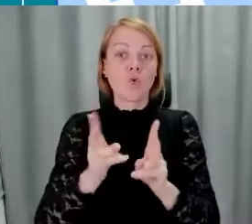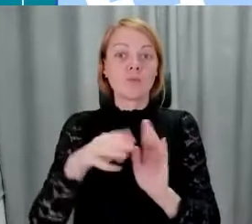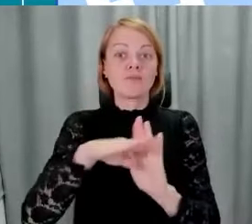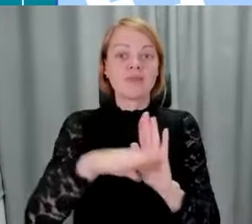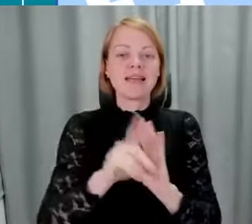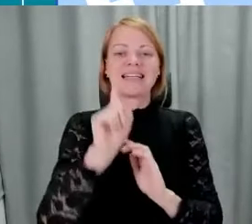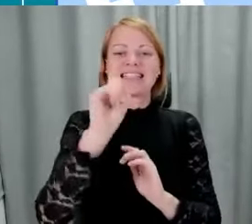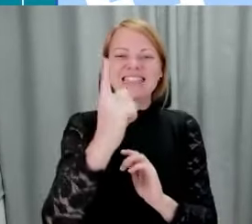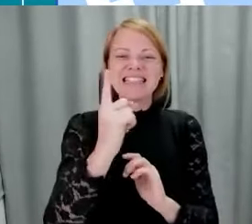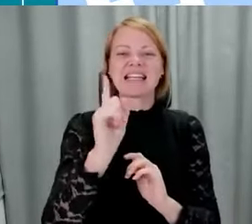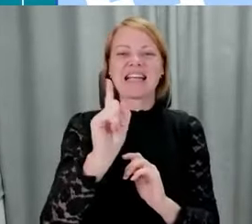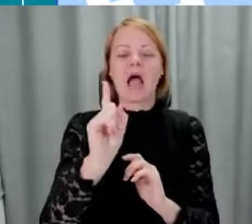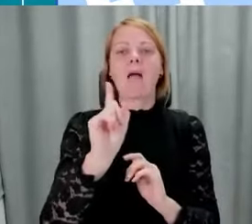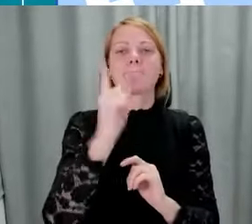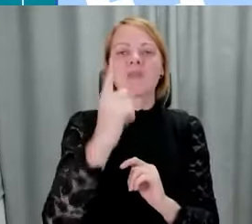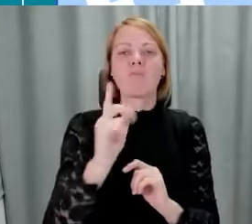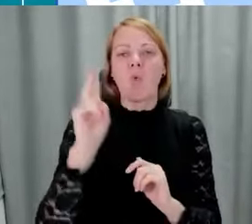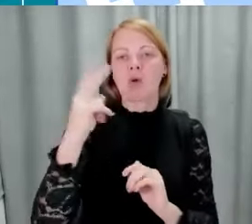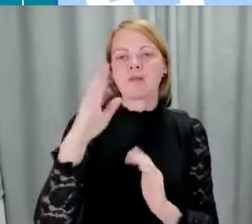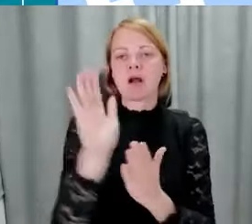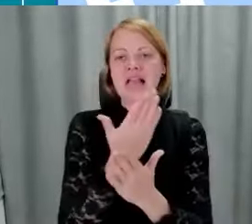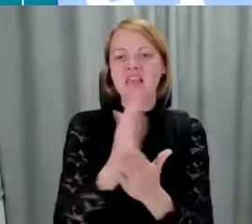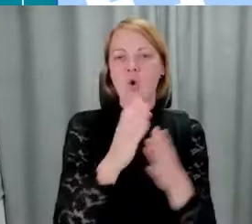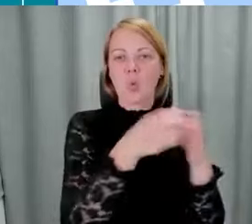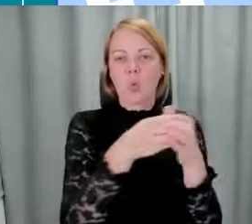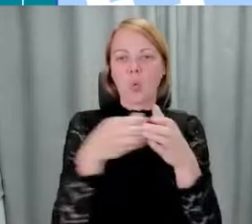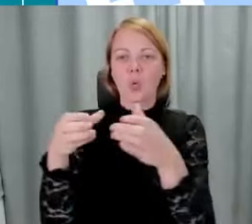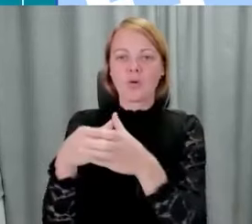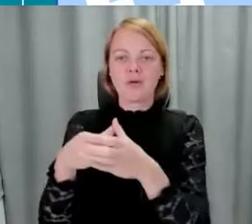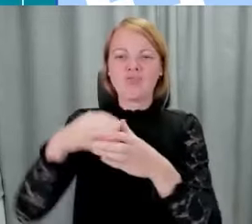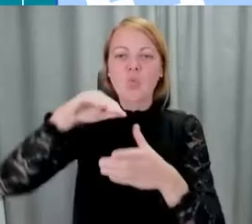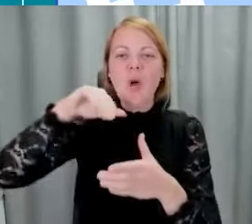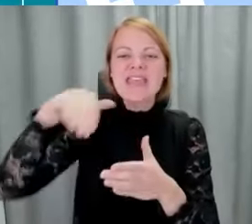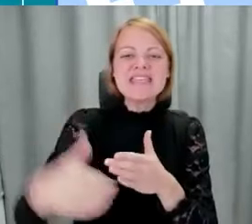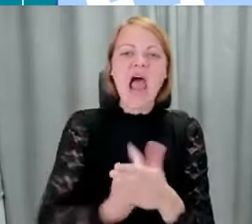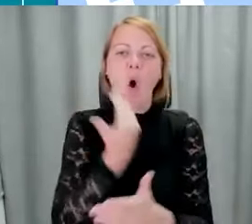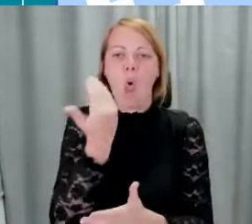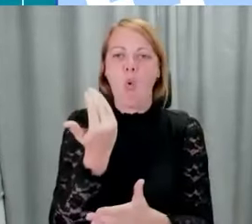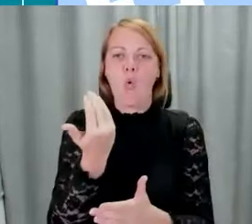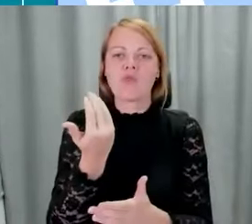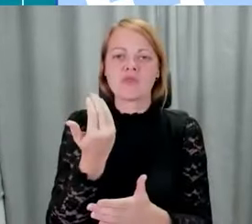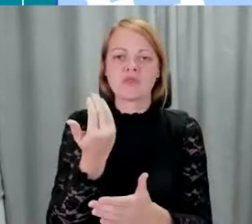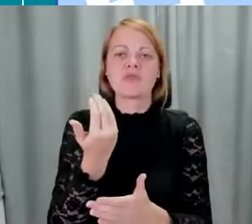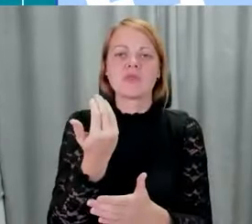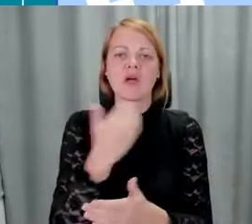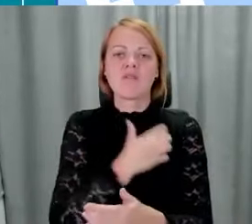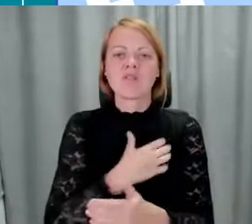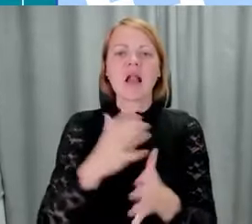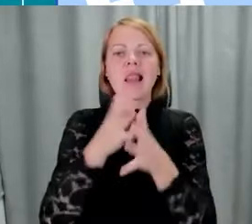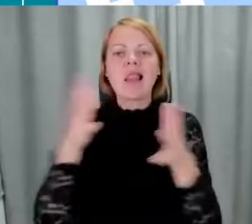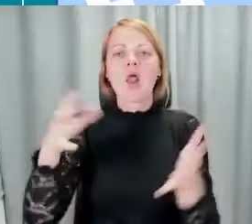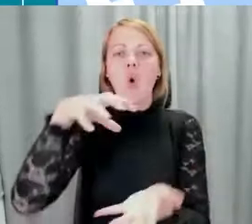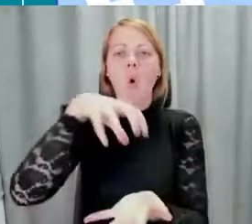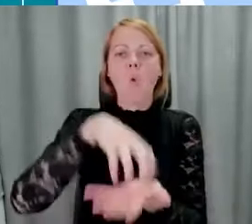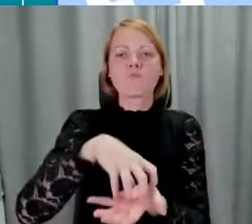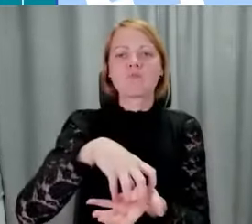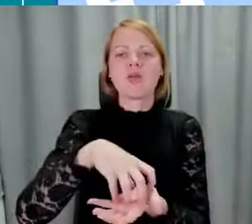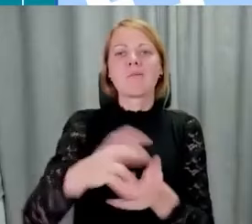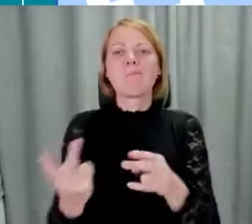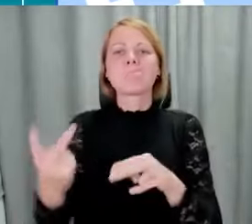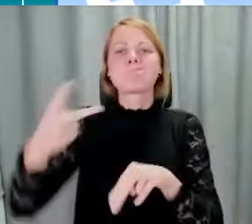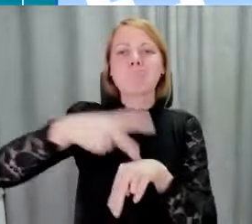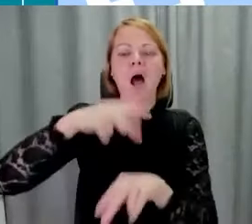Kategoriju. Proti, uz to kategoriju, kas jāveido no jauna, vai mēs, pieņemsim, lielākos objektu gadījumos veicam pārbūvu,